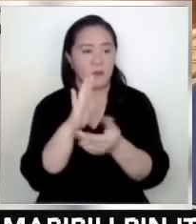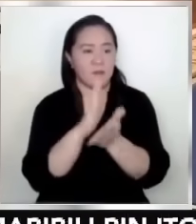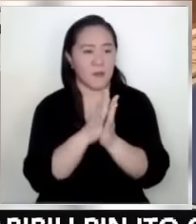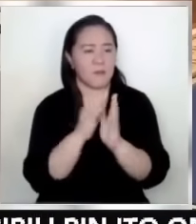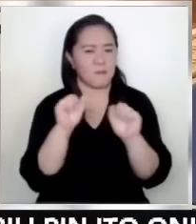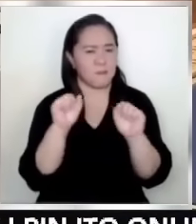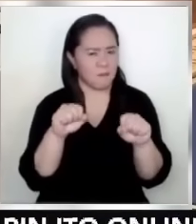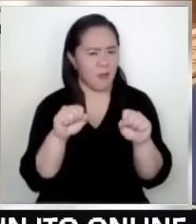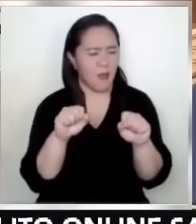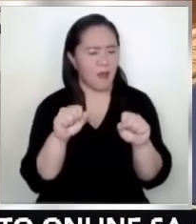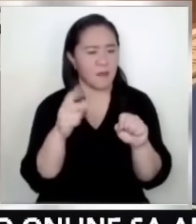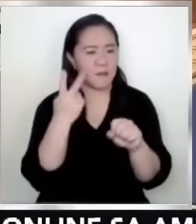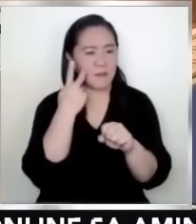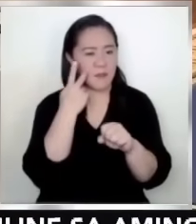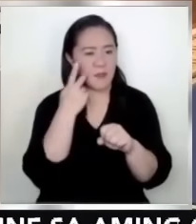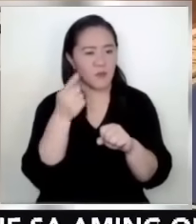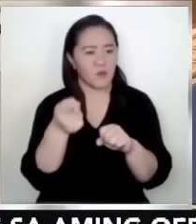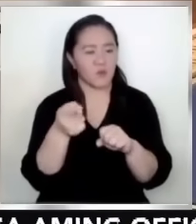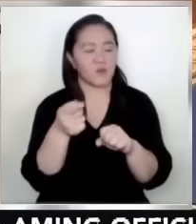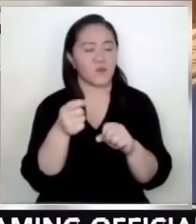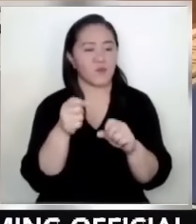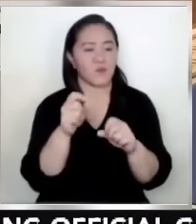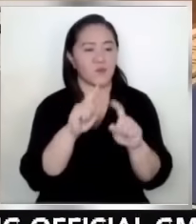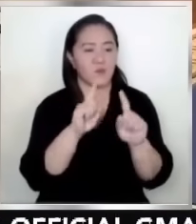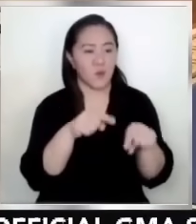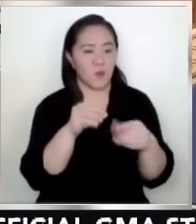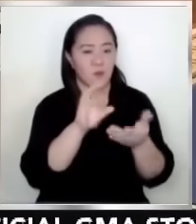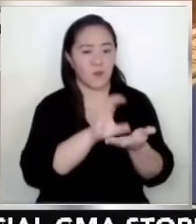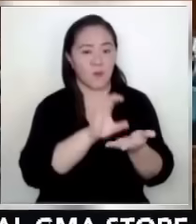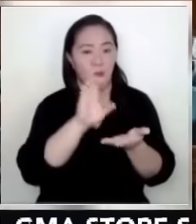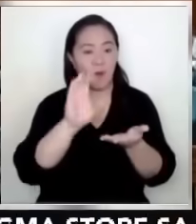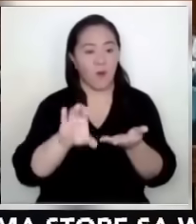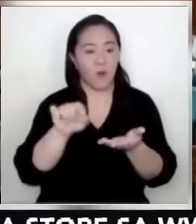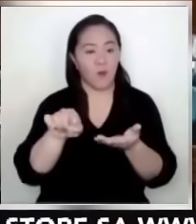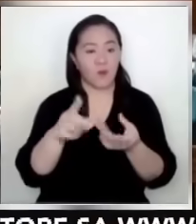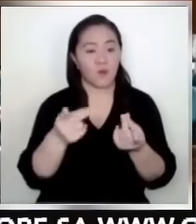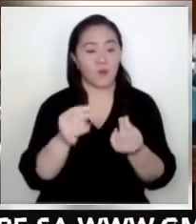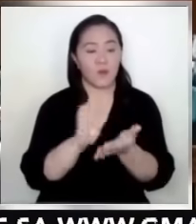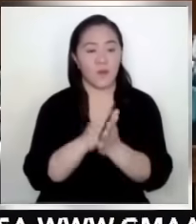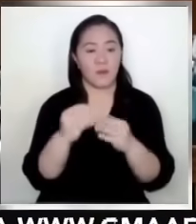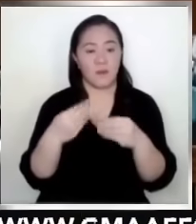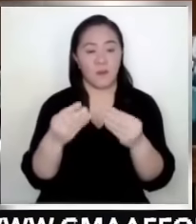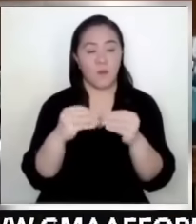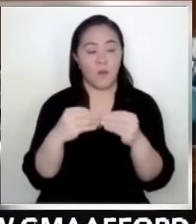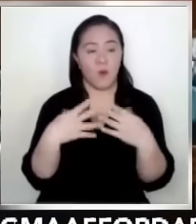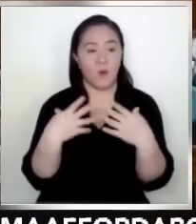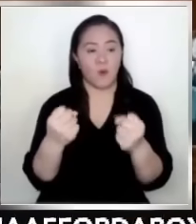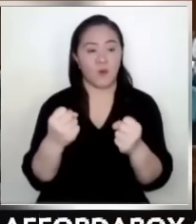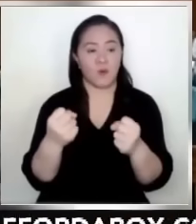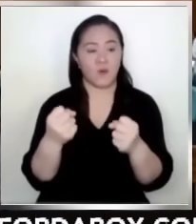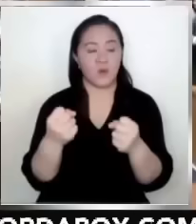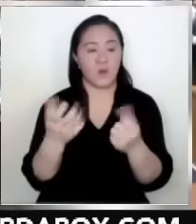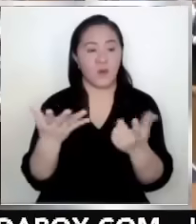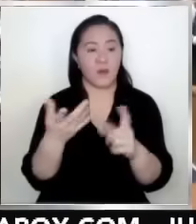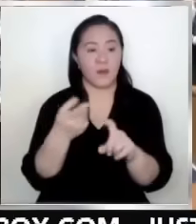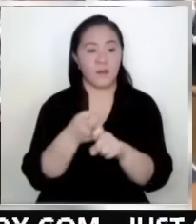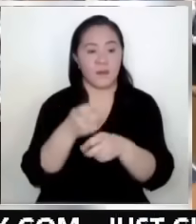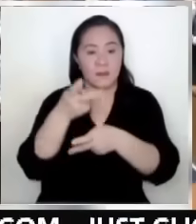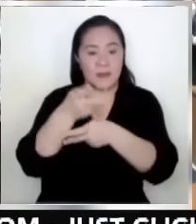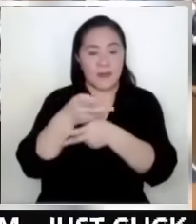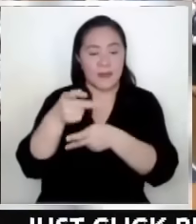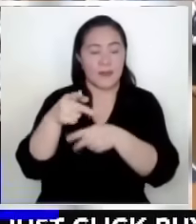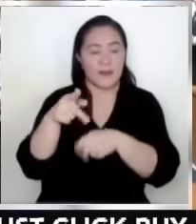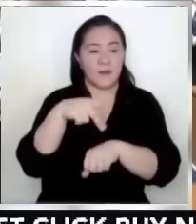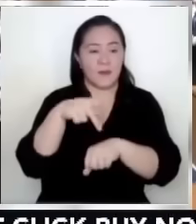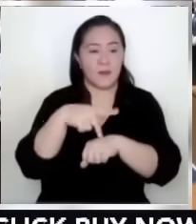na i-allocate na lang ito sa papalakas ng ating posisyon sa West PPC. Posible raw